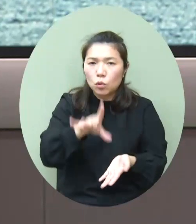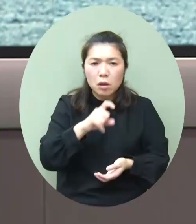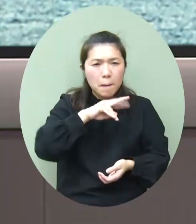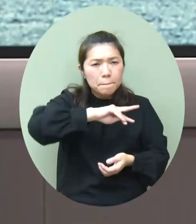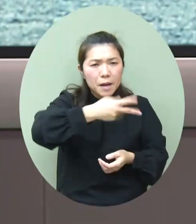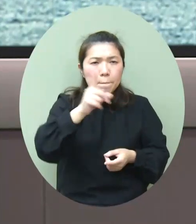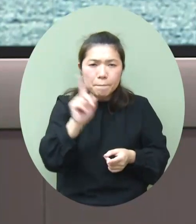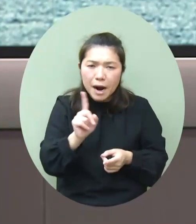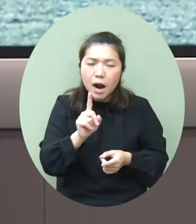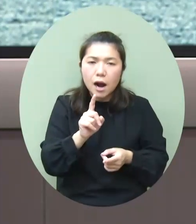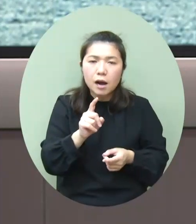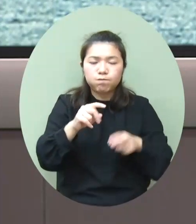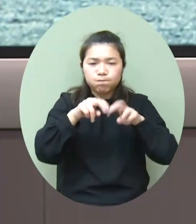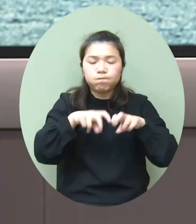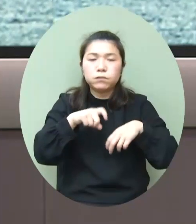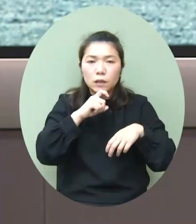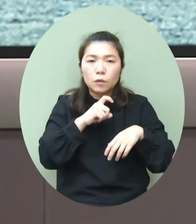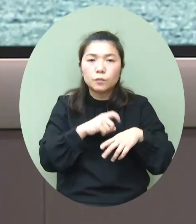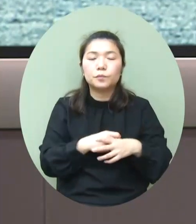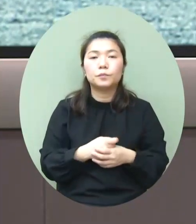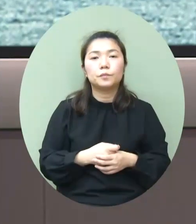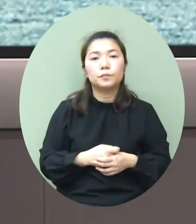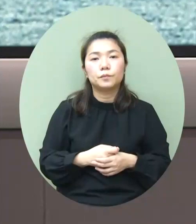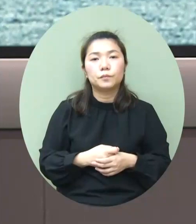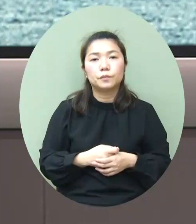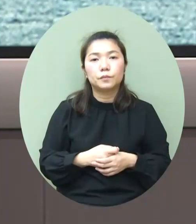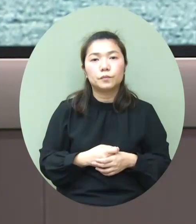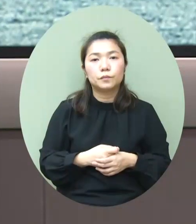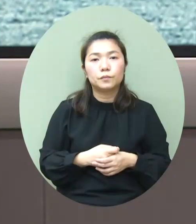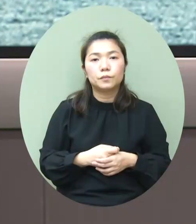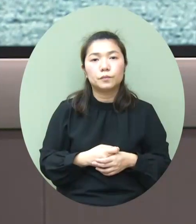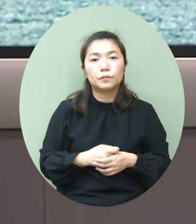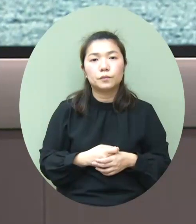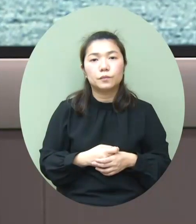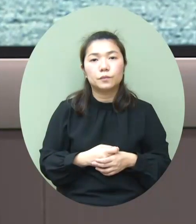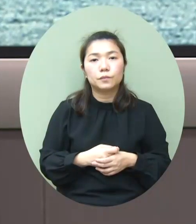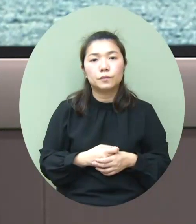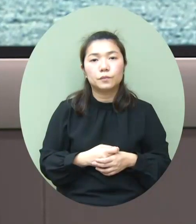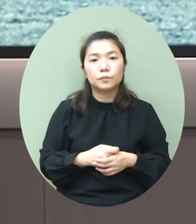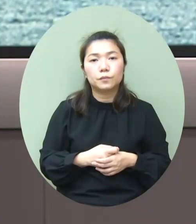到上个星期我们完成